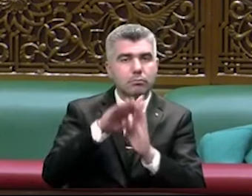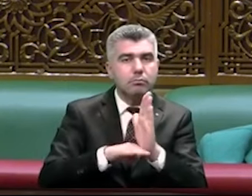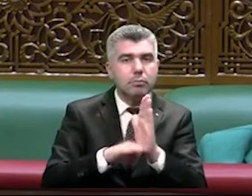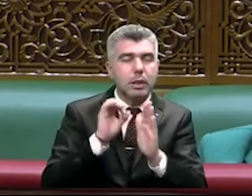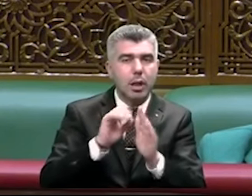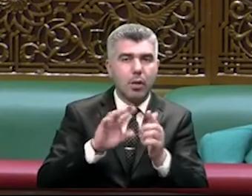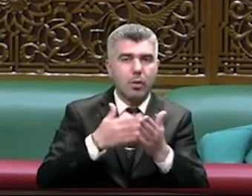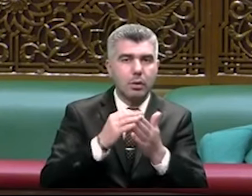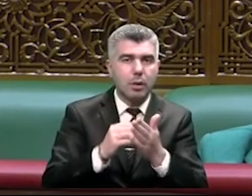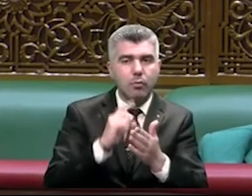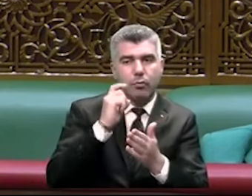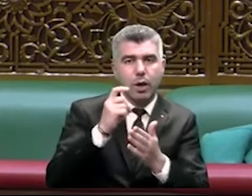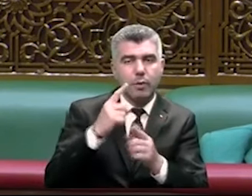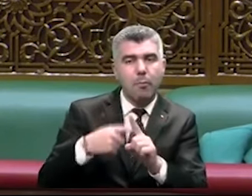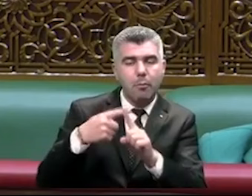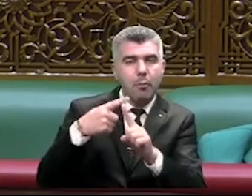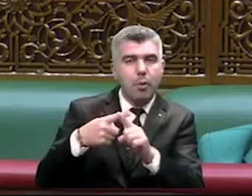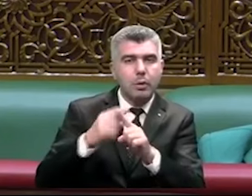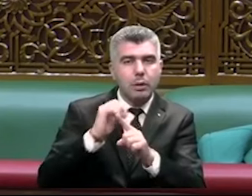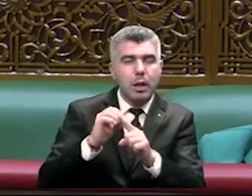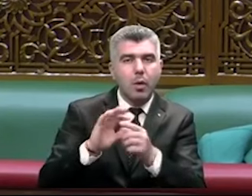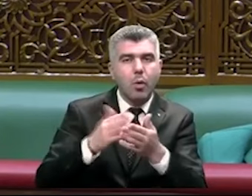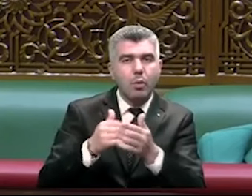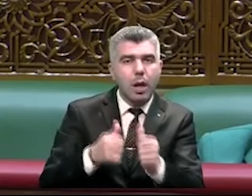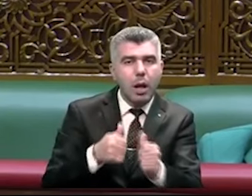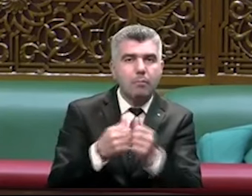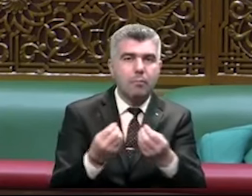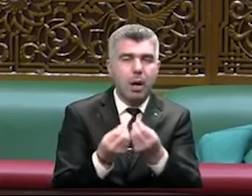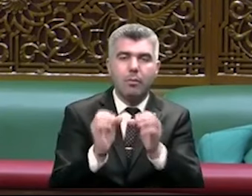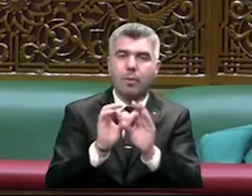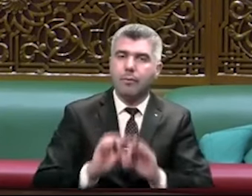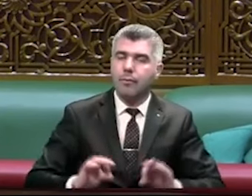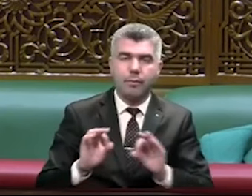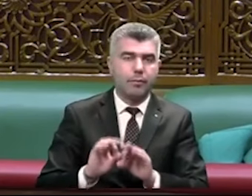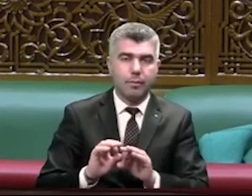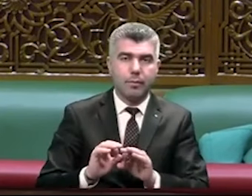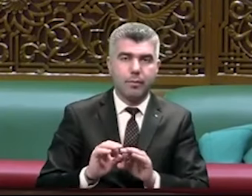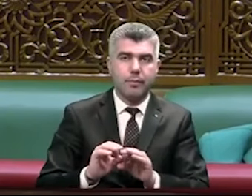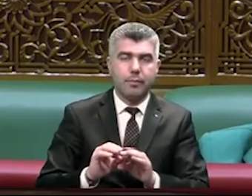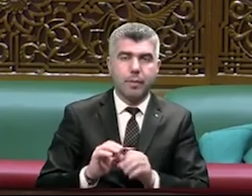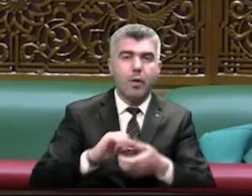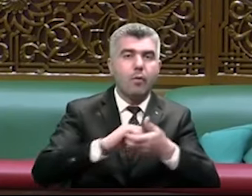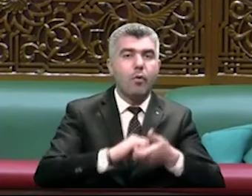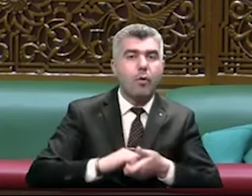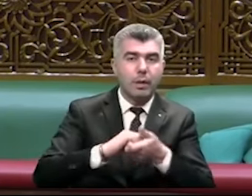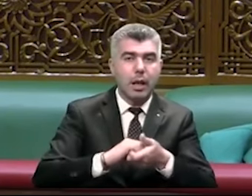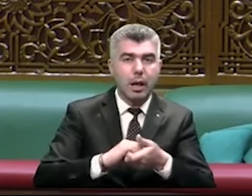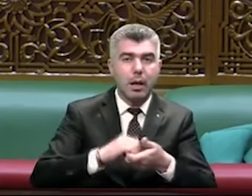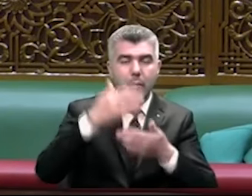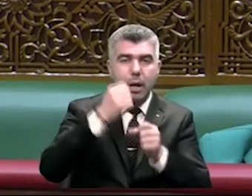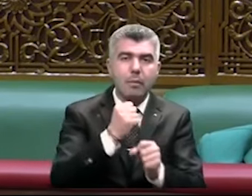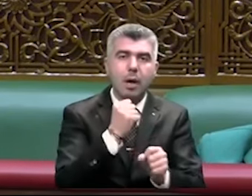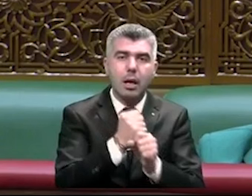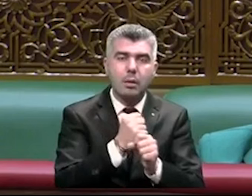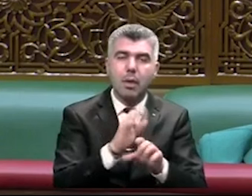العمل والتعويضات والامتيازات المصاحبه السييد الوزير اننا في مجموعه الكونفيدراليه الديمقراطيه للشغل